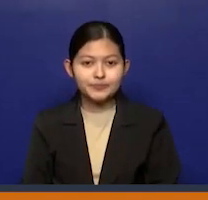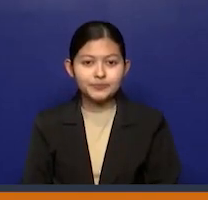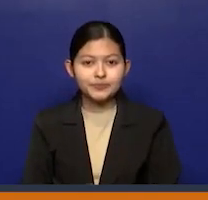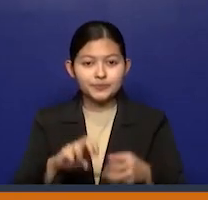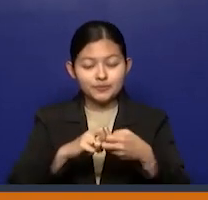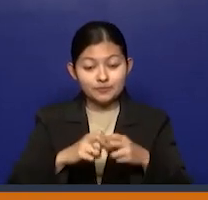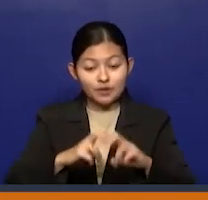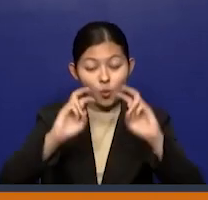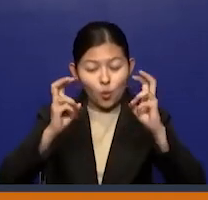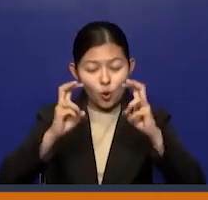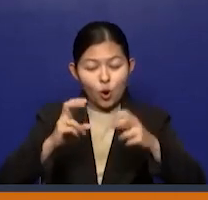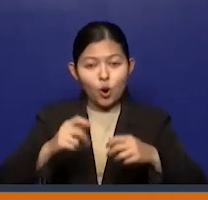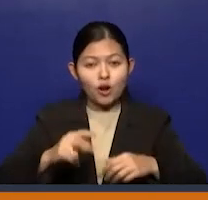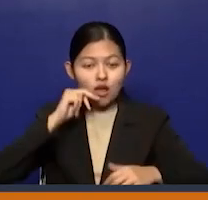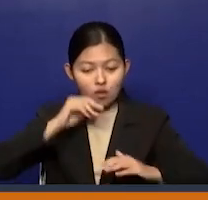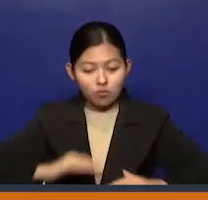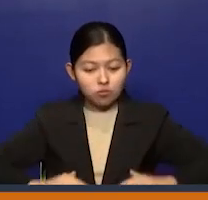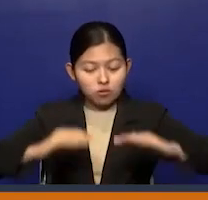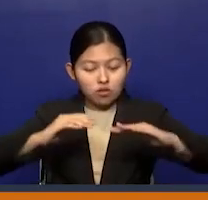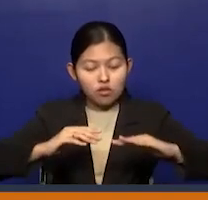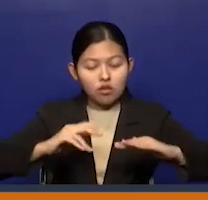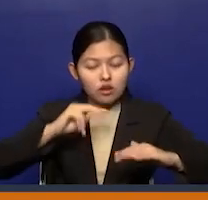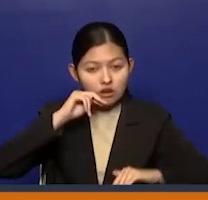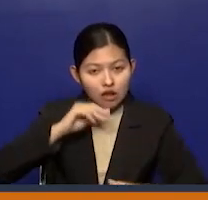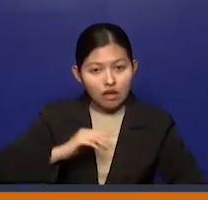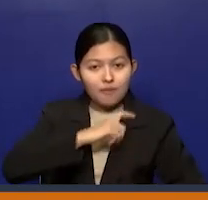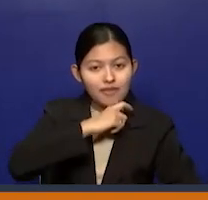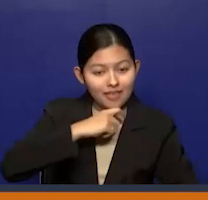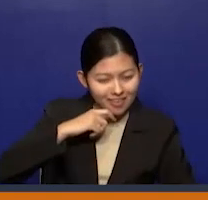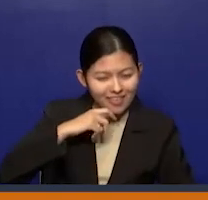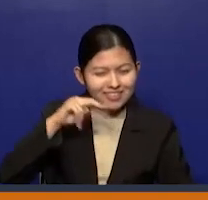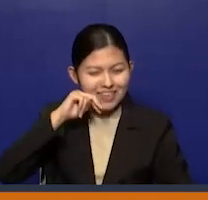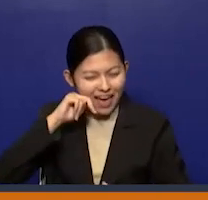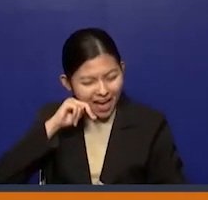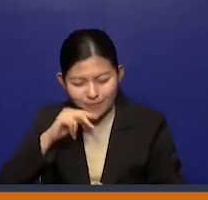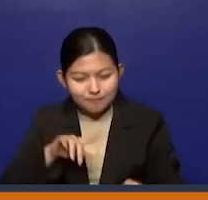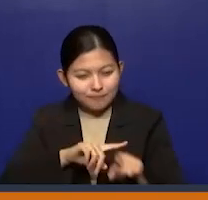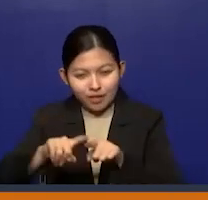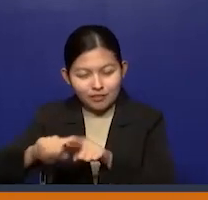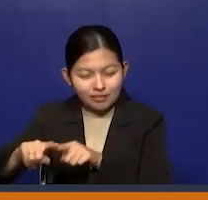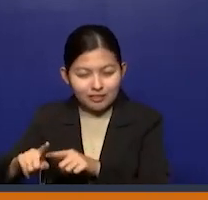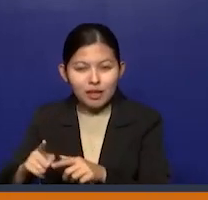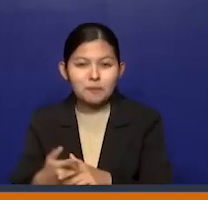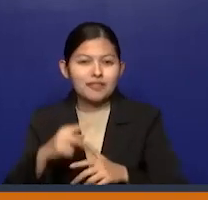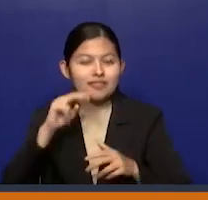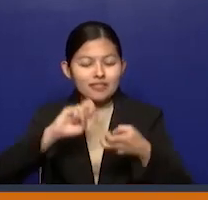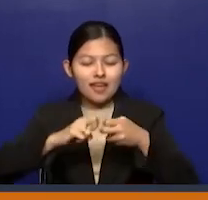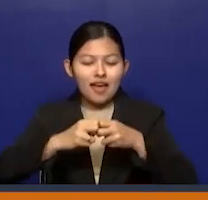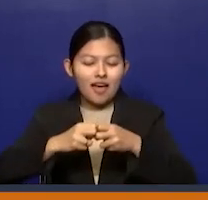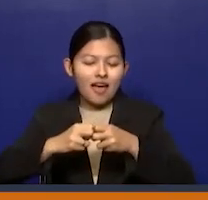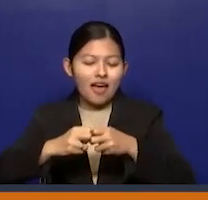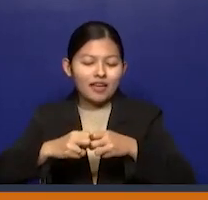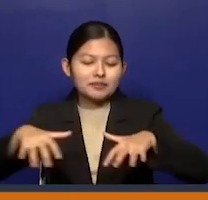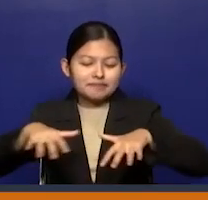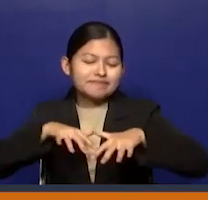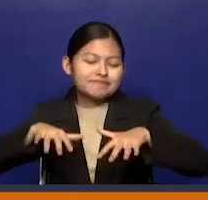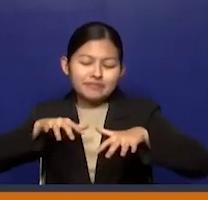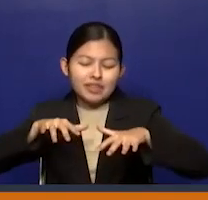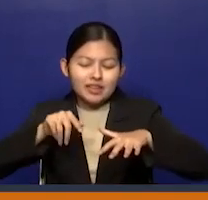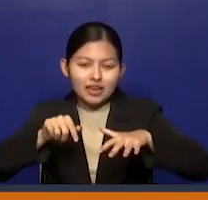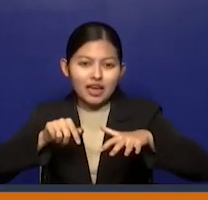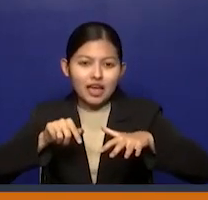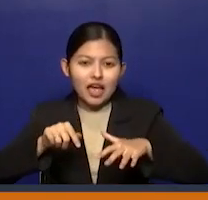ปัญหาน้ำท่วมปัญหาน้ำแล้งปัญหาเรื่องน้ำน้ำทั้งหลายเนี่ยมันเป็นปัญหาคลาสสิคครับเป็นปัญหาที่เกิดขึ้น